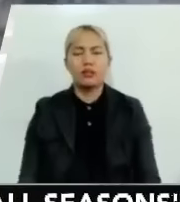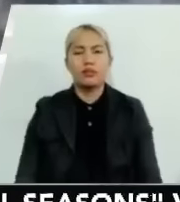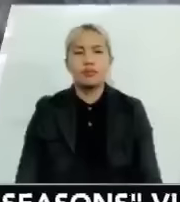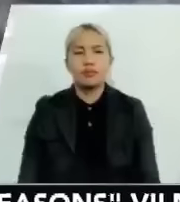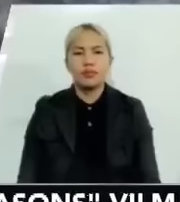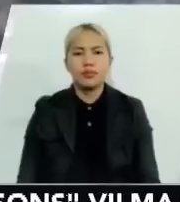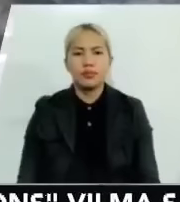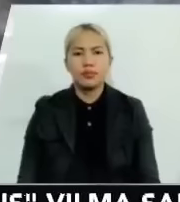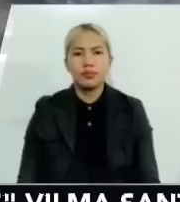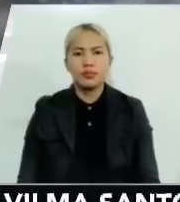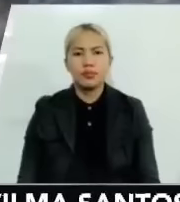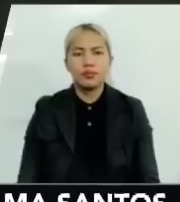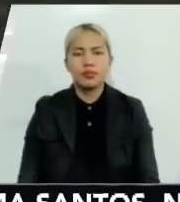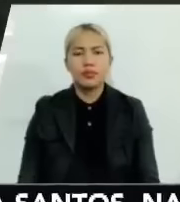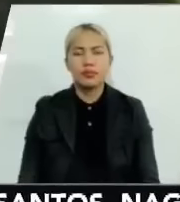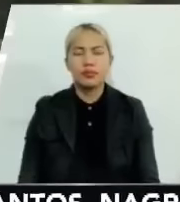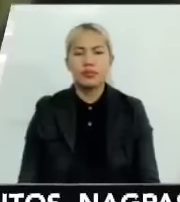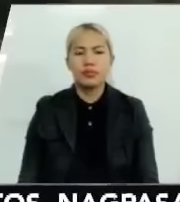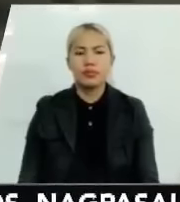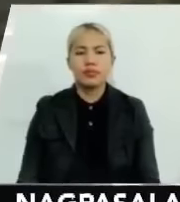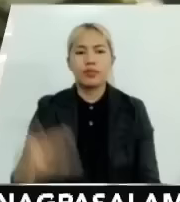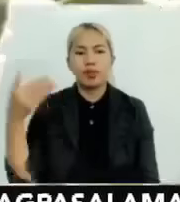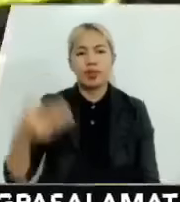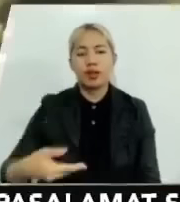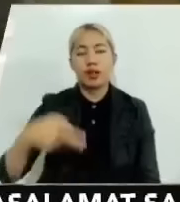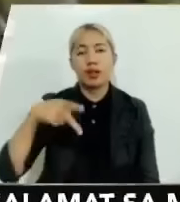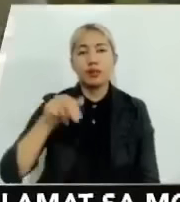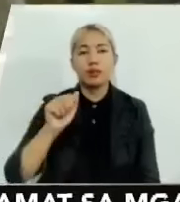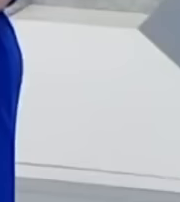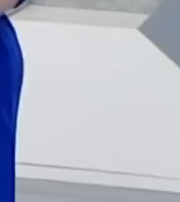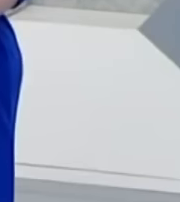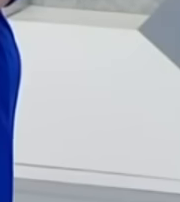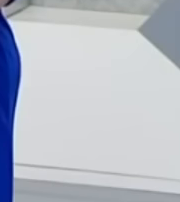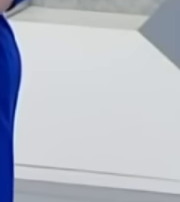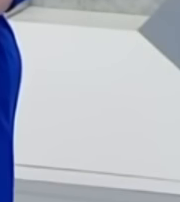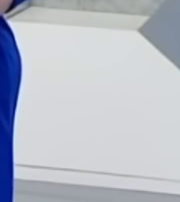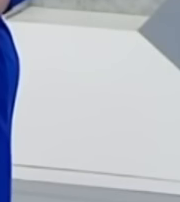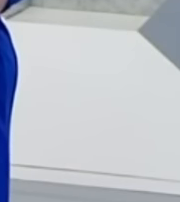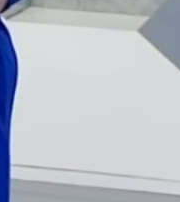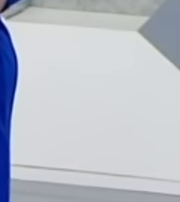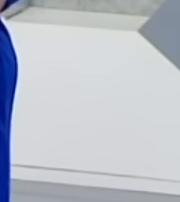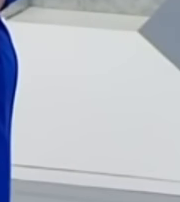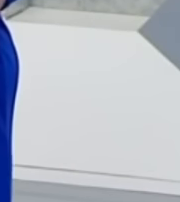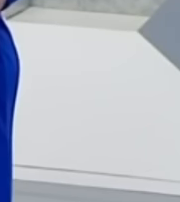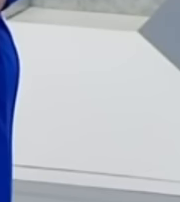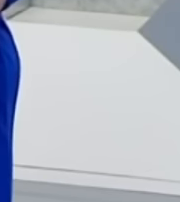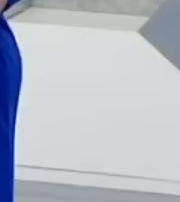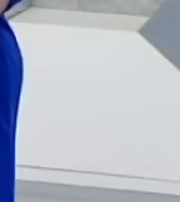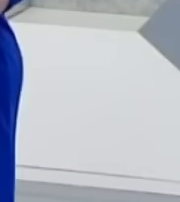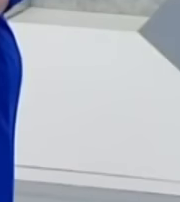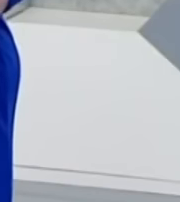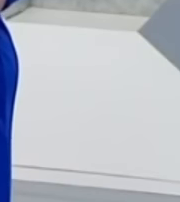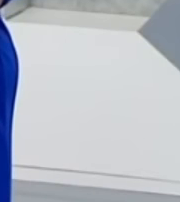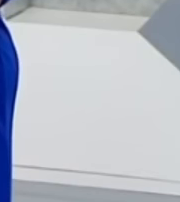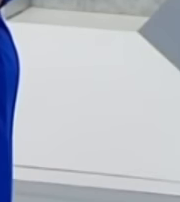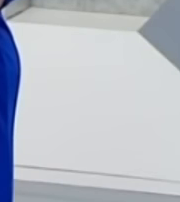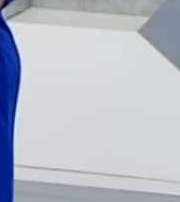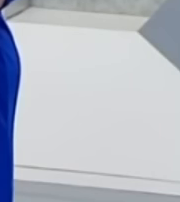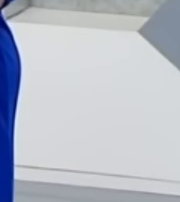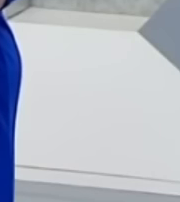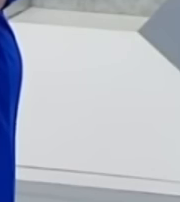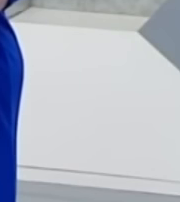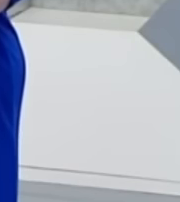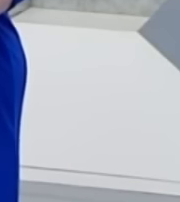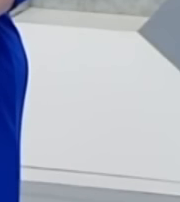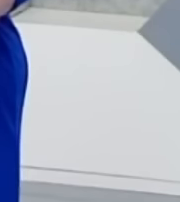TV, nagbabalita para sa GMA Integrated News. Kapuso, para sa mga maiinit na balita, mag-subscribe sa